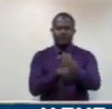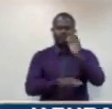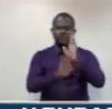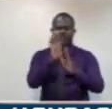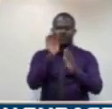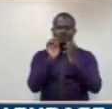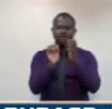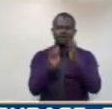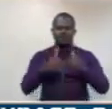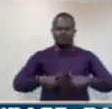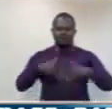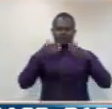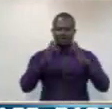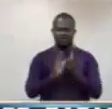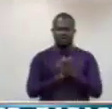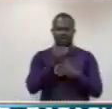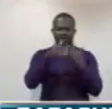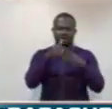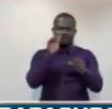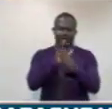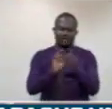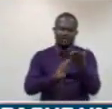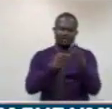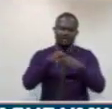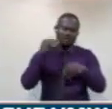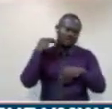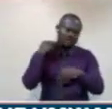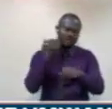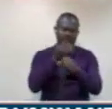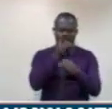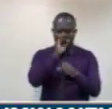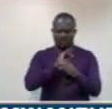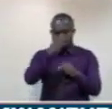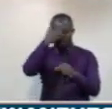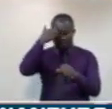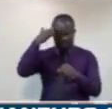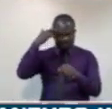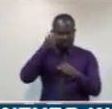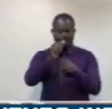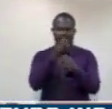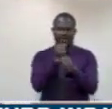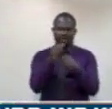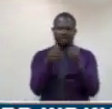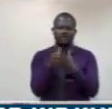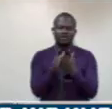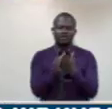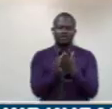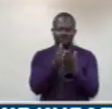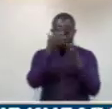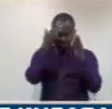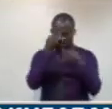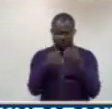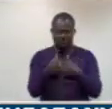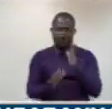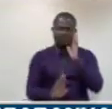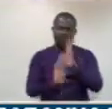ry'urubyiruko urubyiruko kuba ari rwo rwinshi rwakoreshejwe muri genocide niyo mpamvu irishyirahamwe ryanafashe iya mbere mu guteza